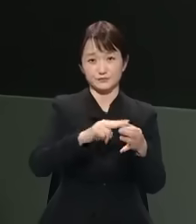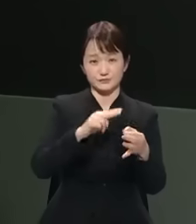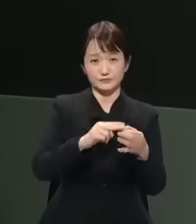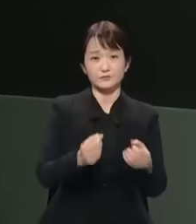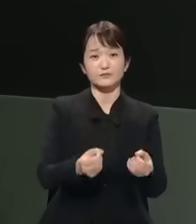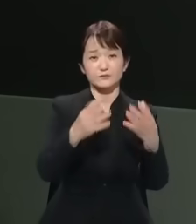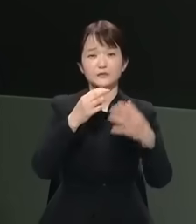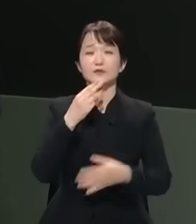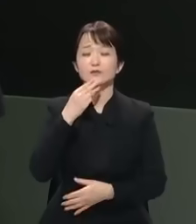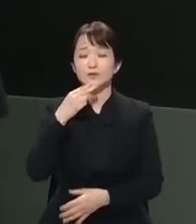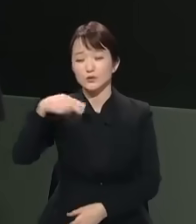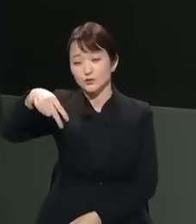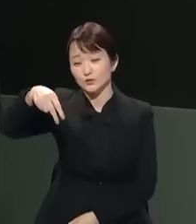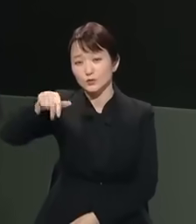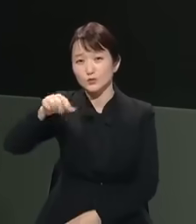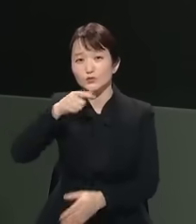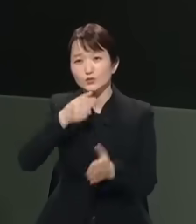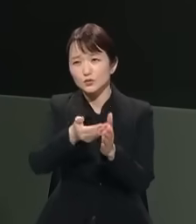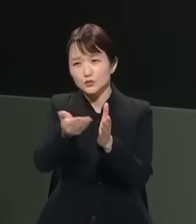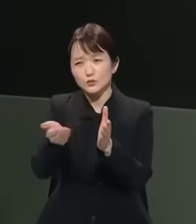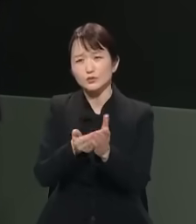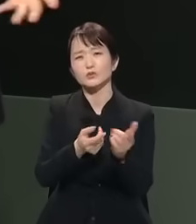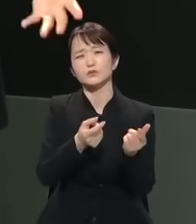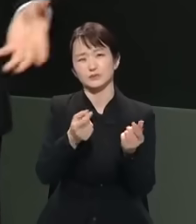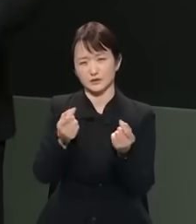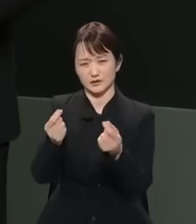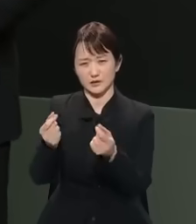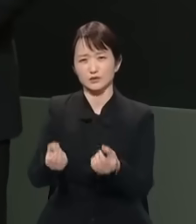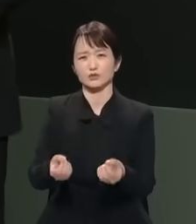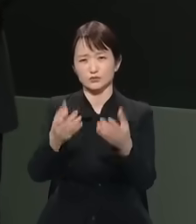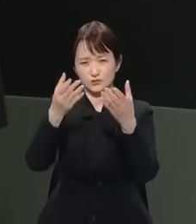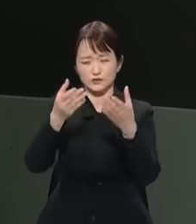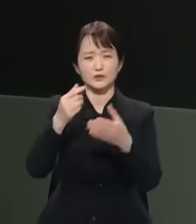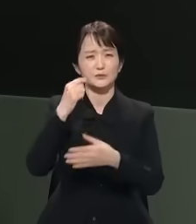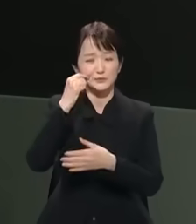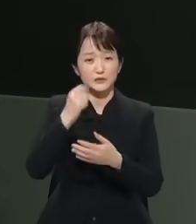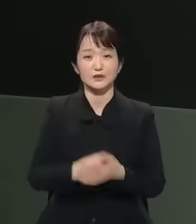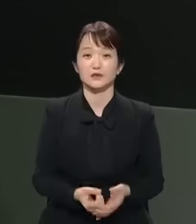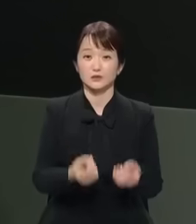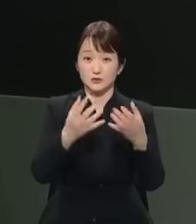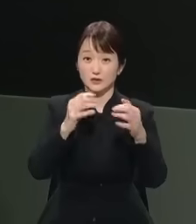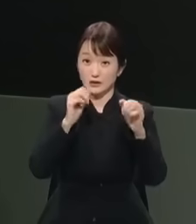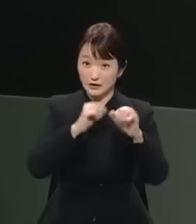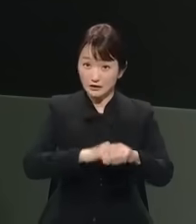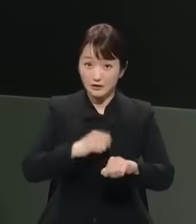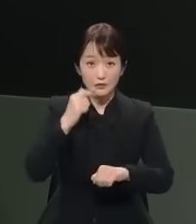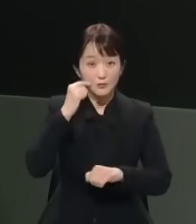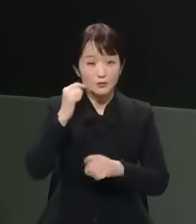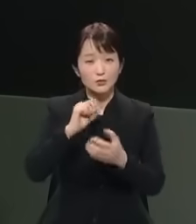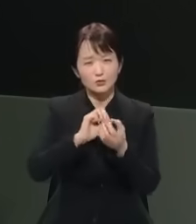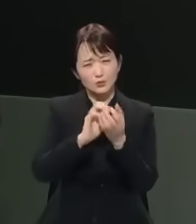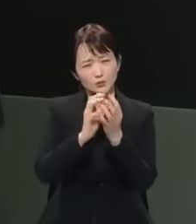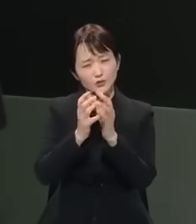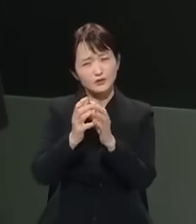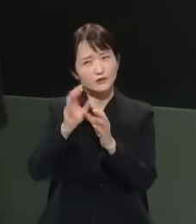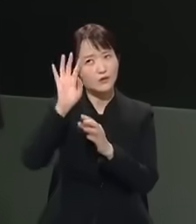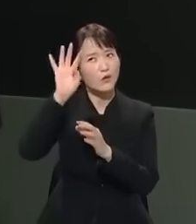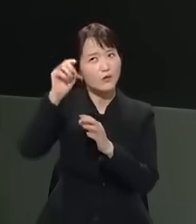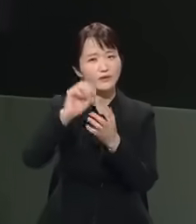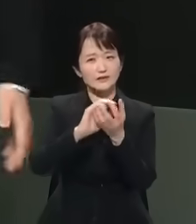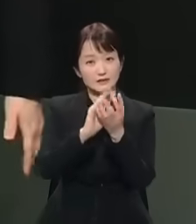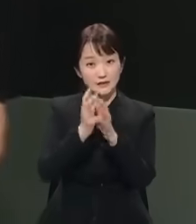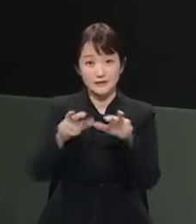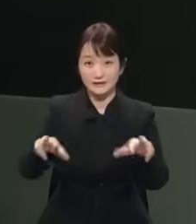석촌호수 축제도 다 지금 이 지경이라네요. 이렇게 축제는 엉망이 돼서도 벚꽃은 언젠가 피는 거죠. 그리고 또 이